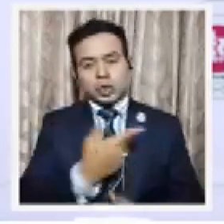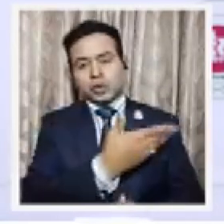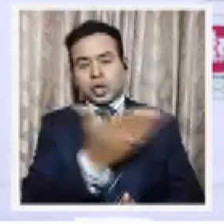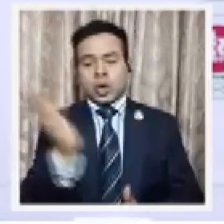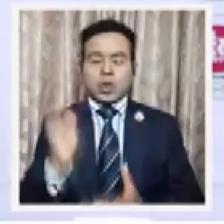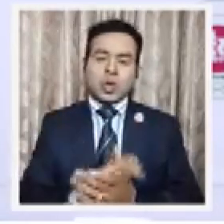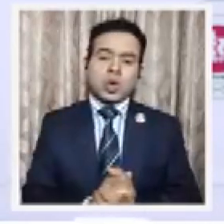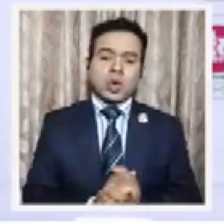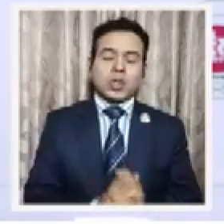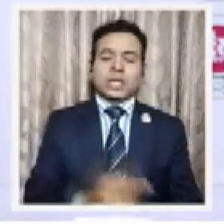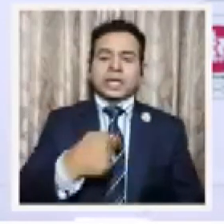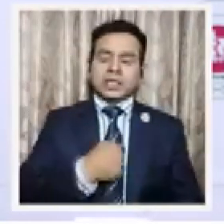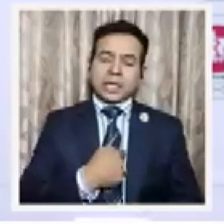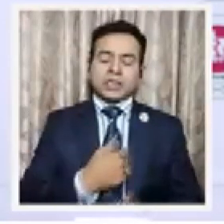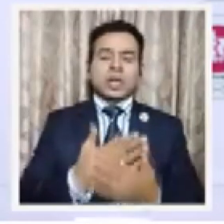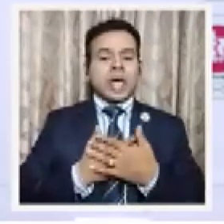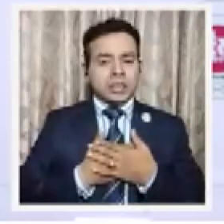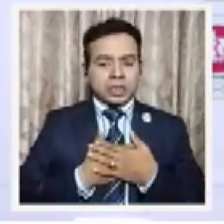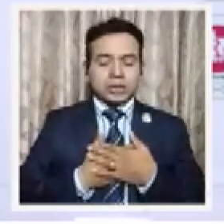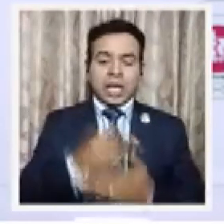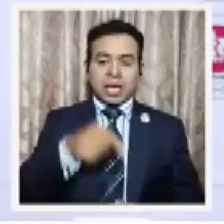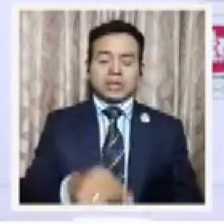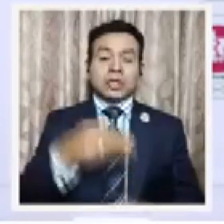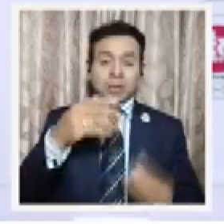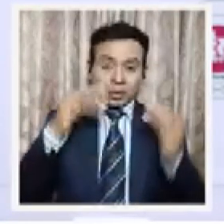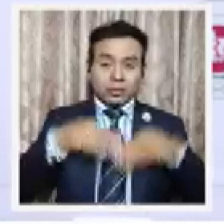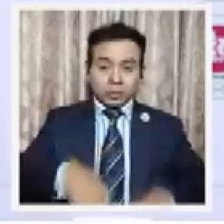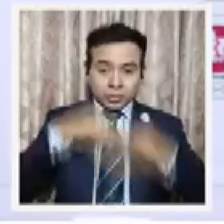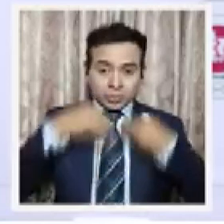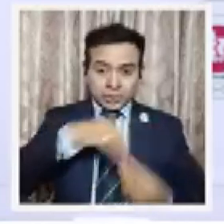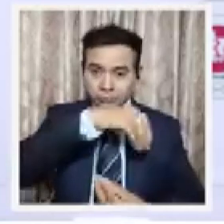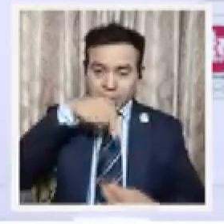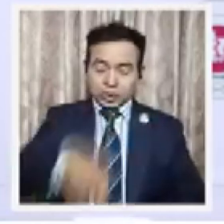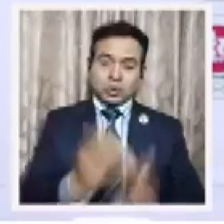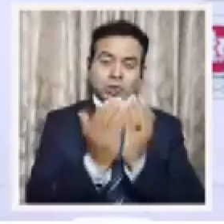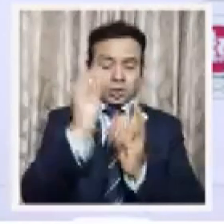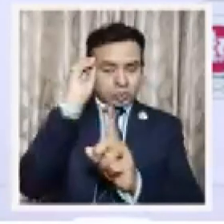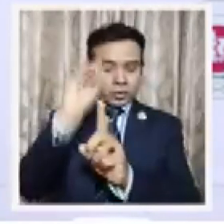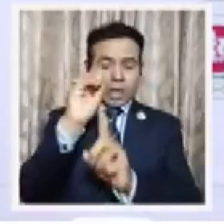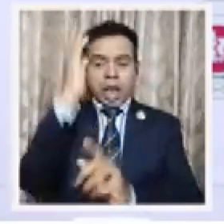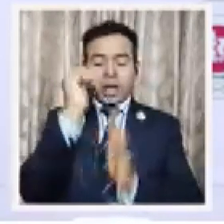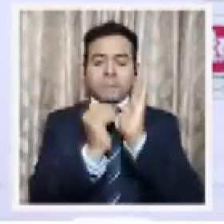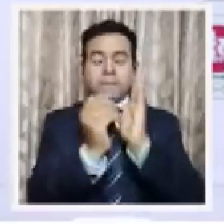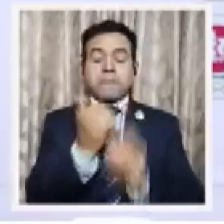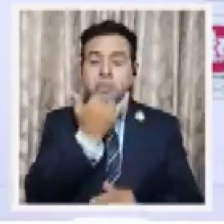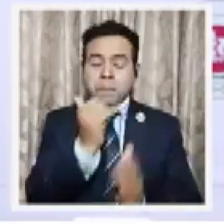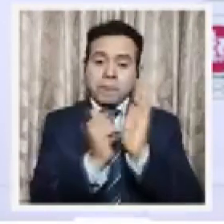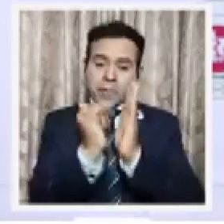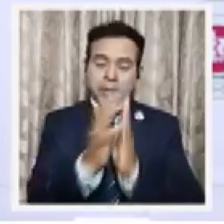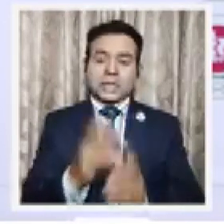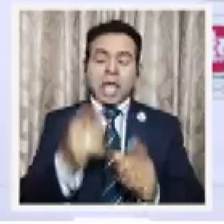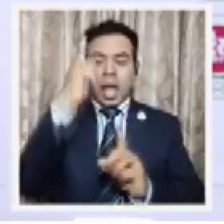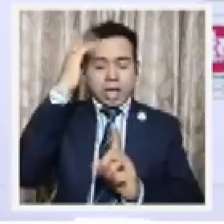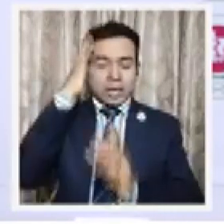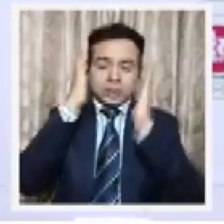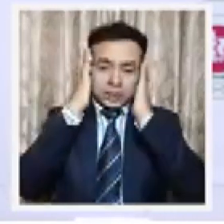এবং সকল স্তরের অনেক মানুষই মৃত্যুবরণ করেছেন এই করোনা বা কোভিড আক্রান্ত হয়ে তাদের এই পবিত্র হজের দিনে। সবার আত্মা যেন শান্তি